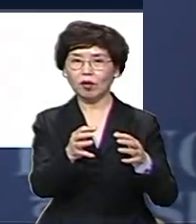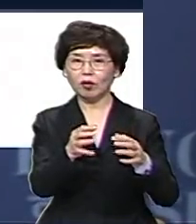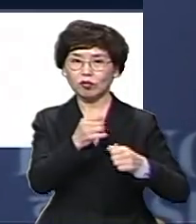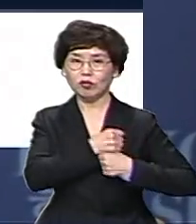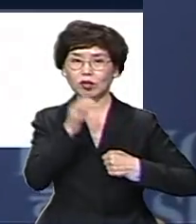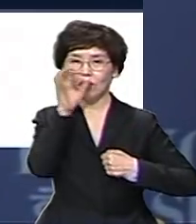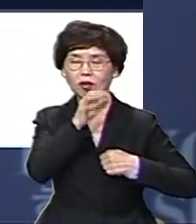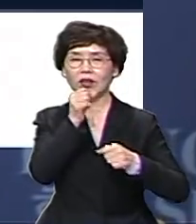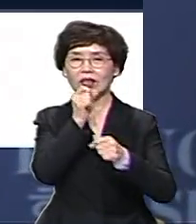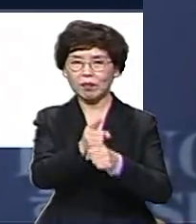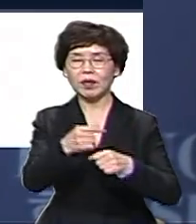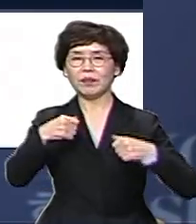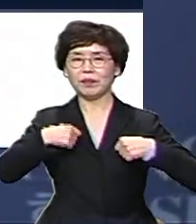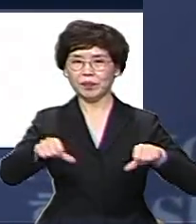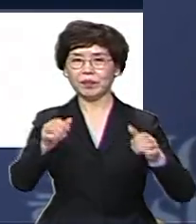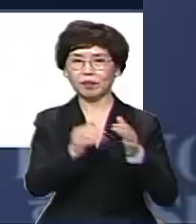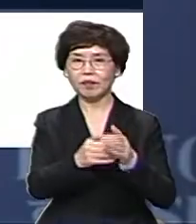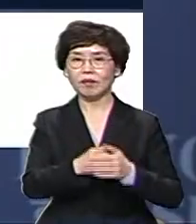포기했습니다. 왜냐하면 저는